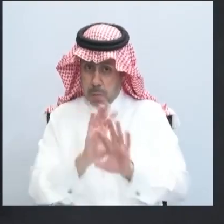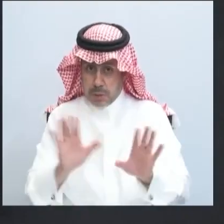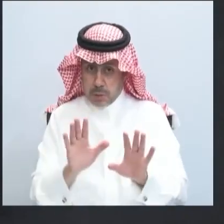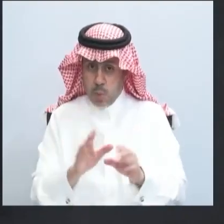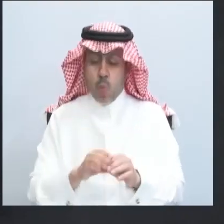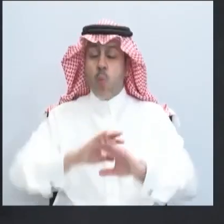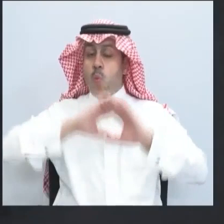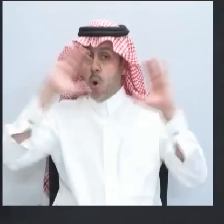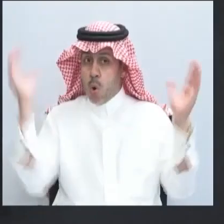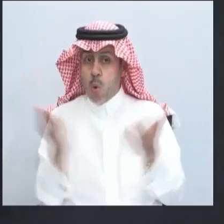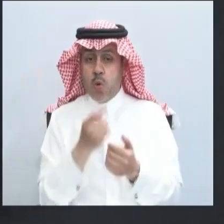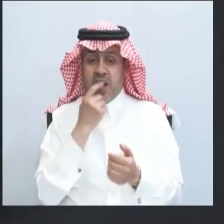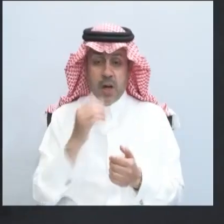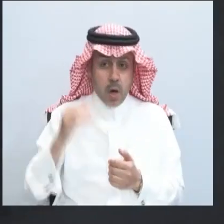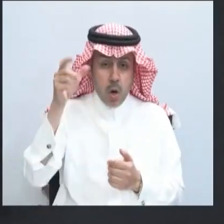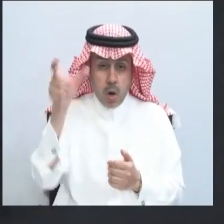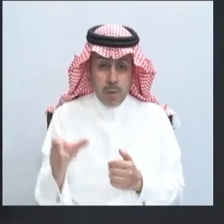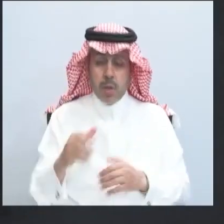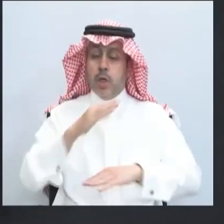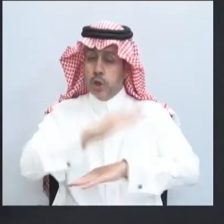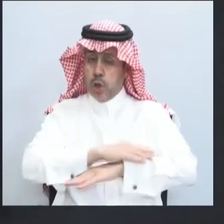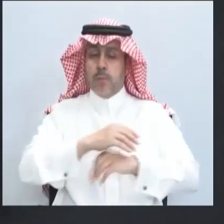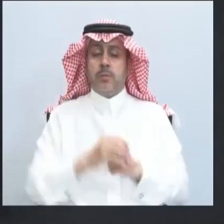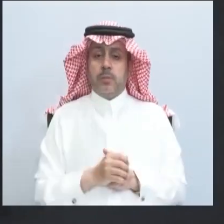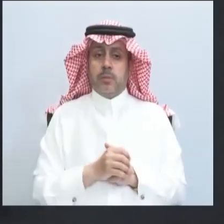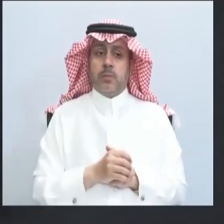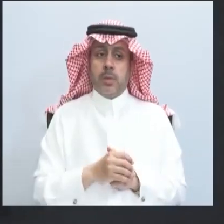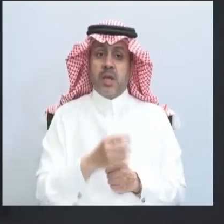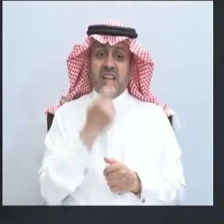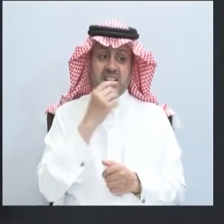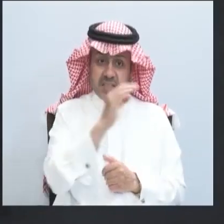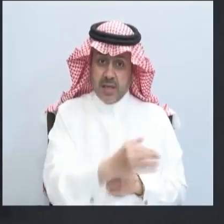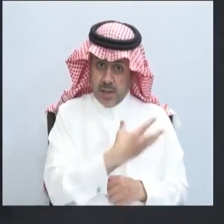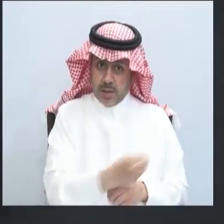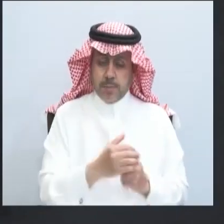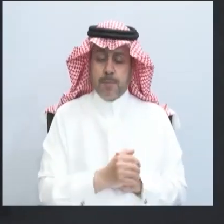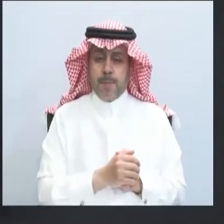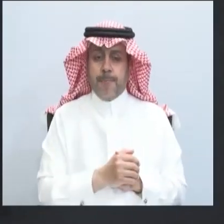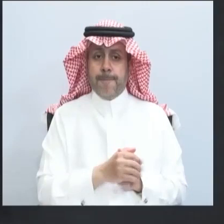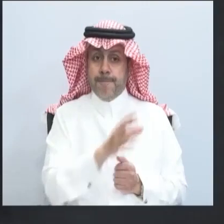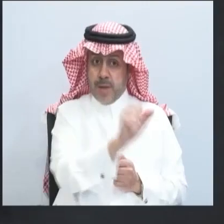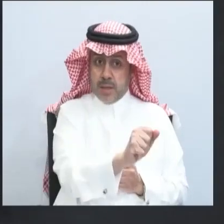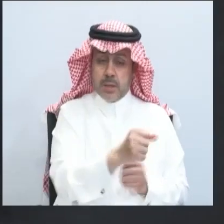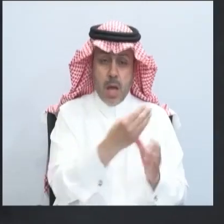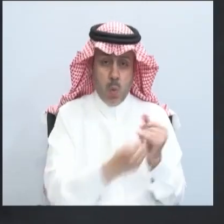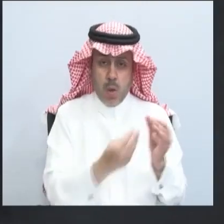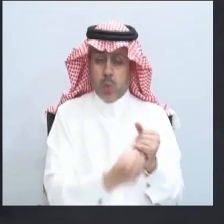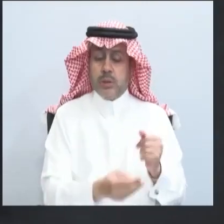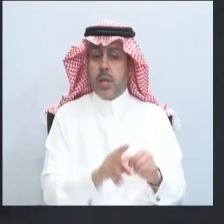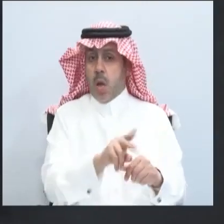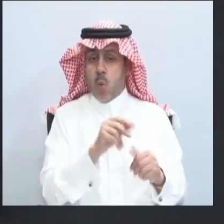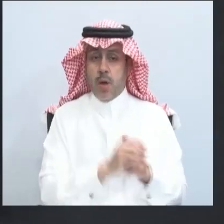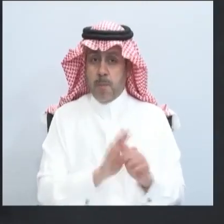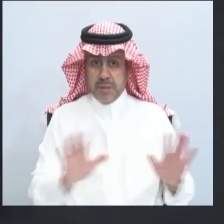لكل من كبر سنه كذلكم الصغير هل هو فقط خاص بالابناء وبالاختصار